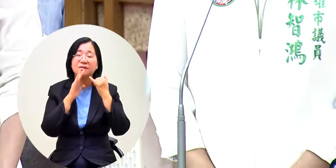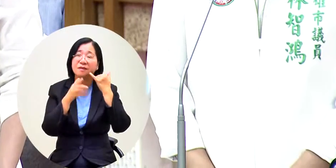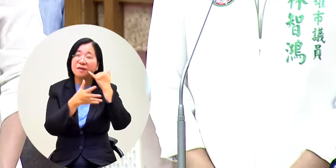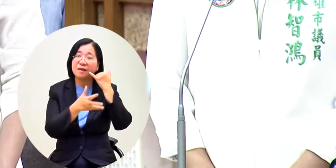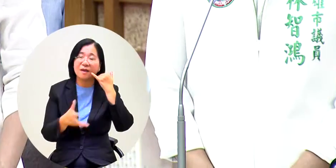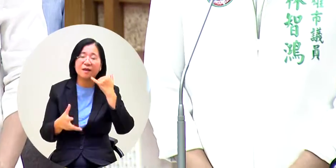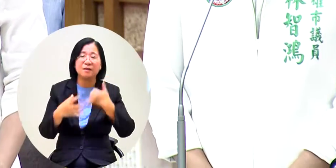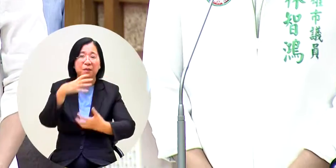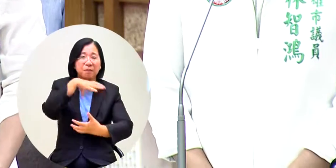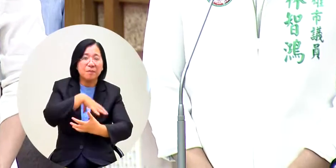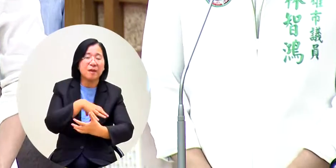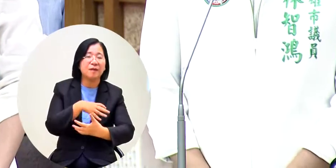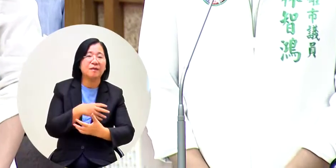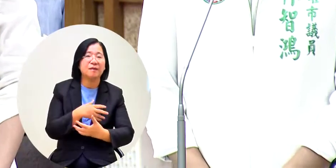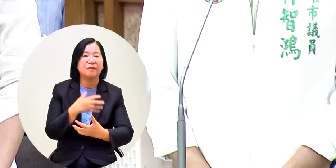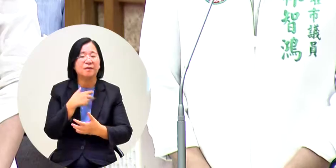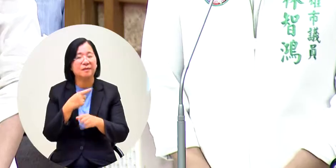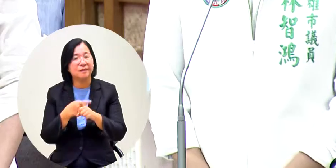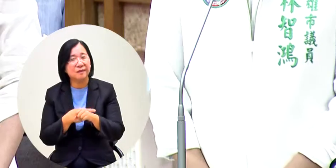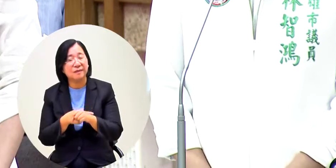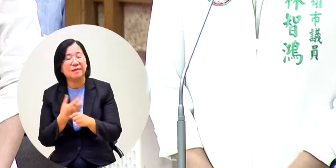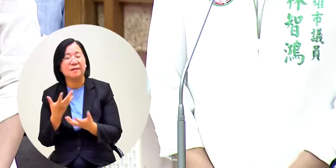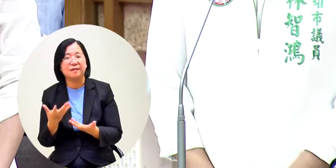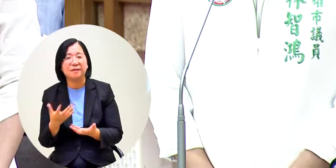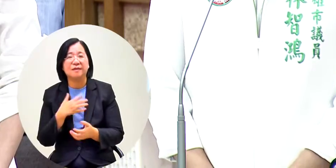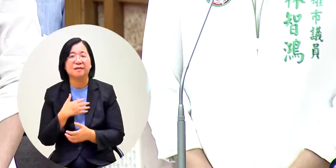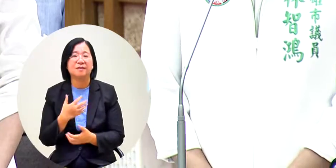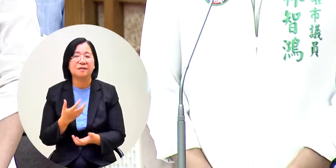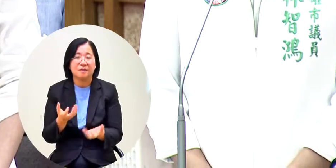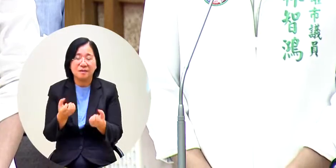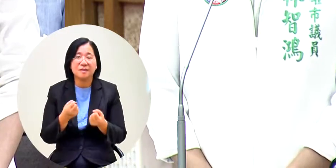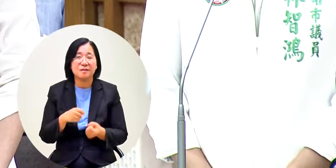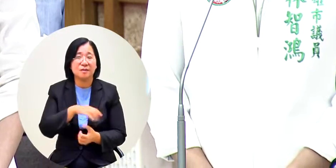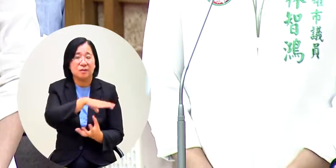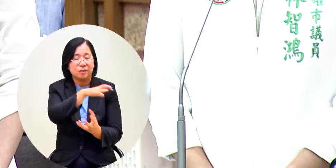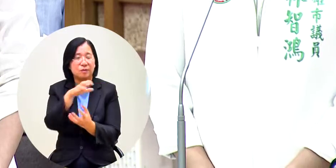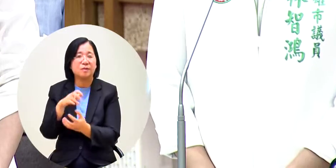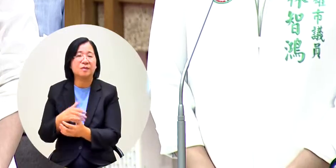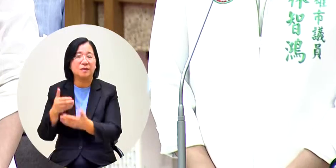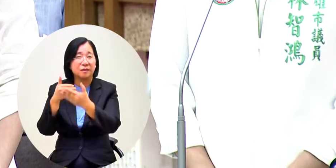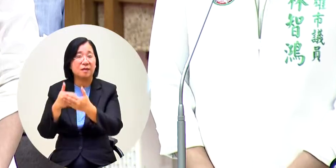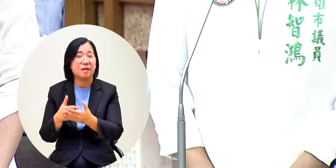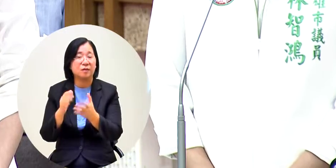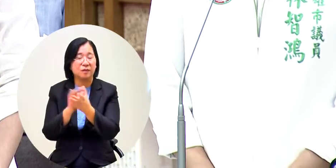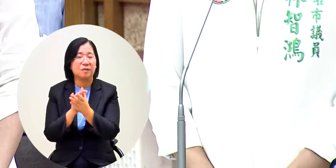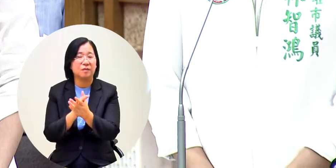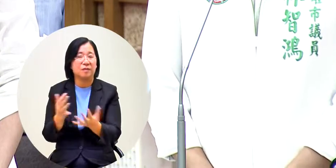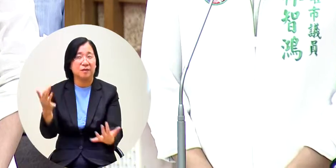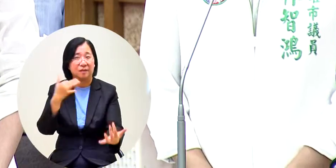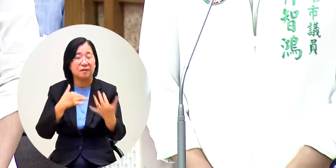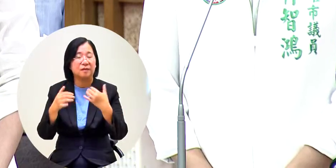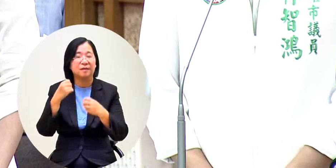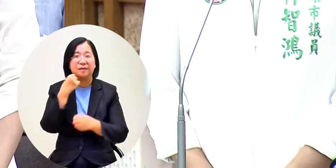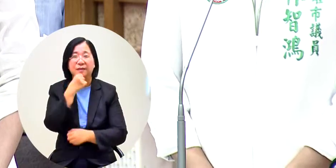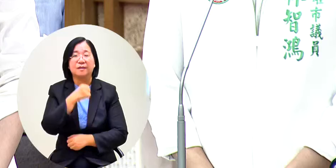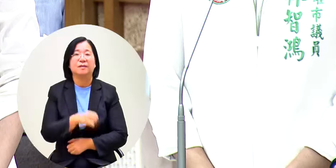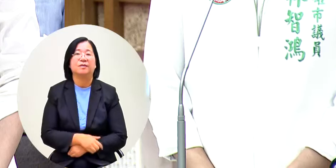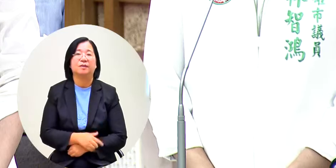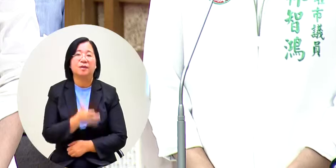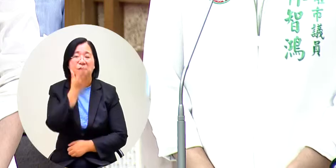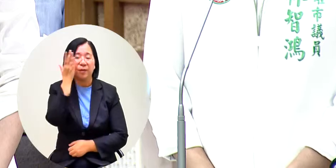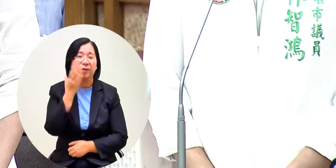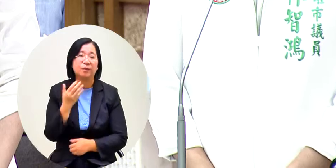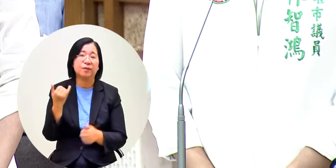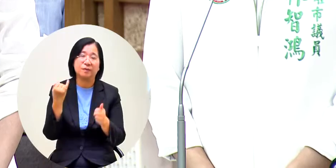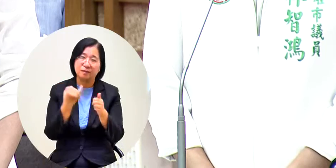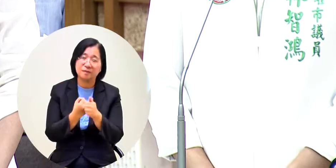容的性格、开放的性格，接受全世界的朋友，包括中国大陆朋友来到台湾，来这边旅游，来这边结婚，